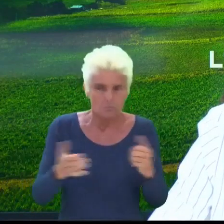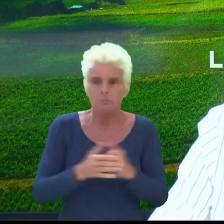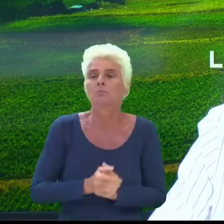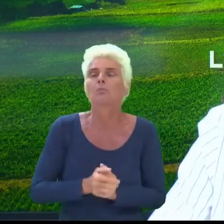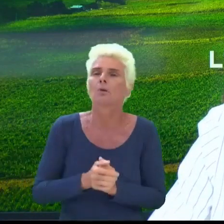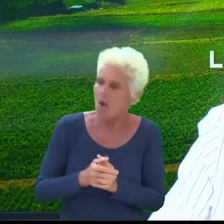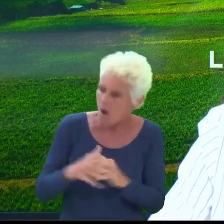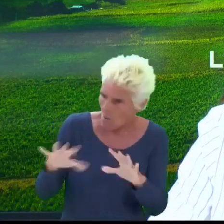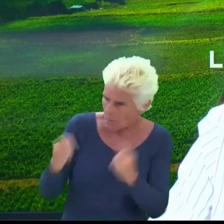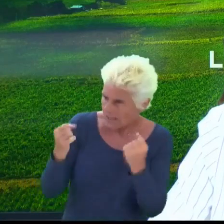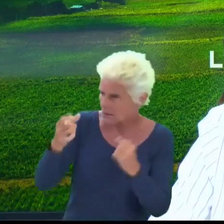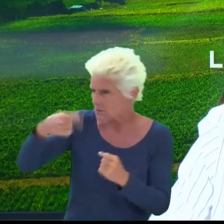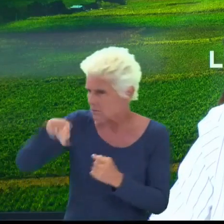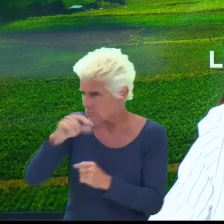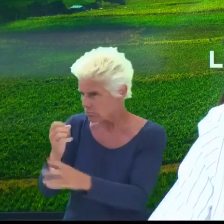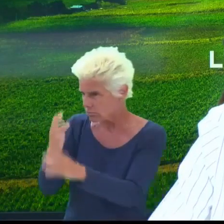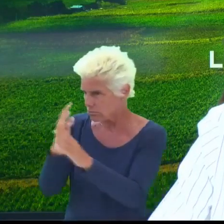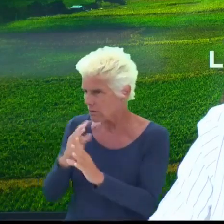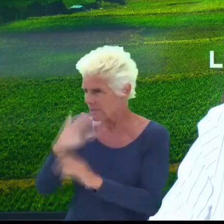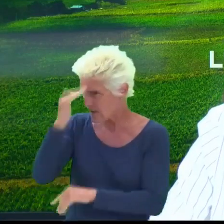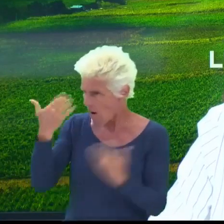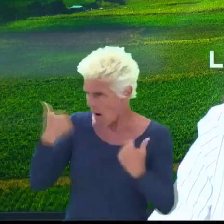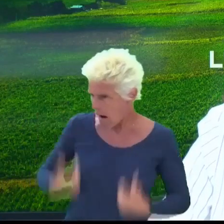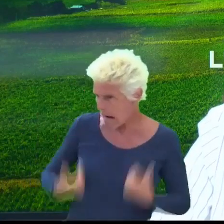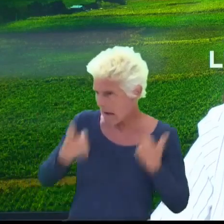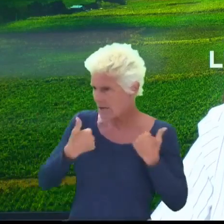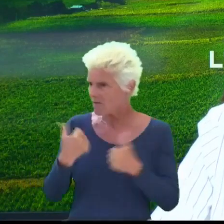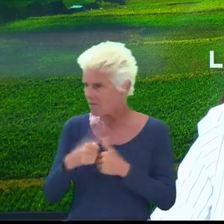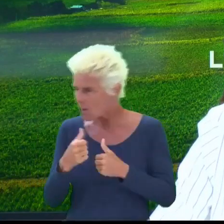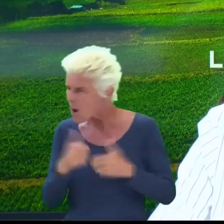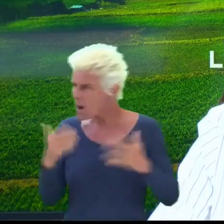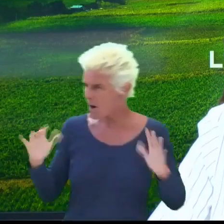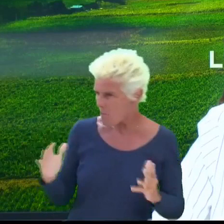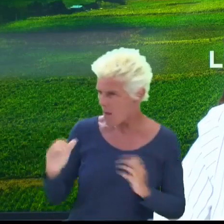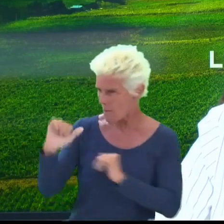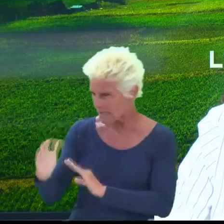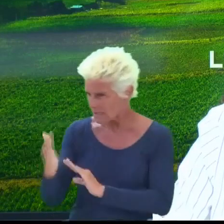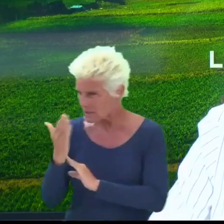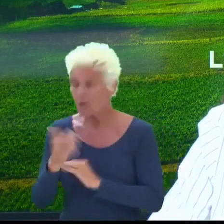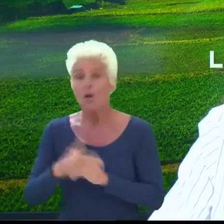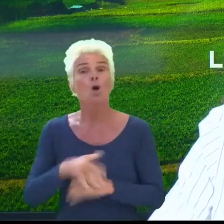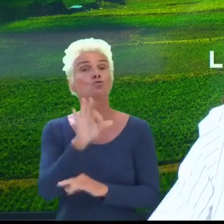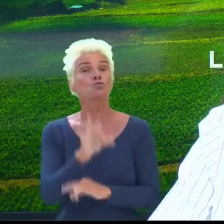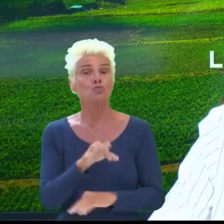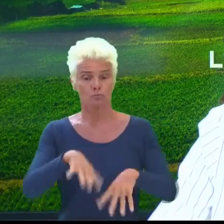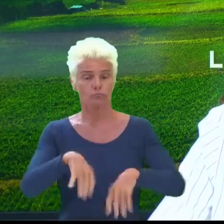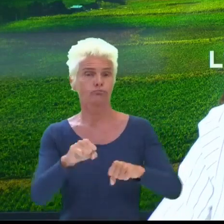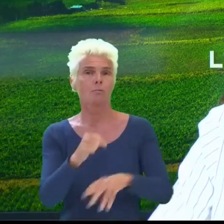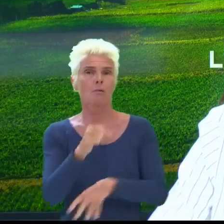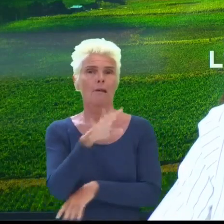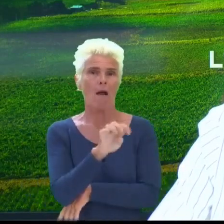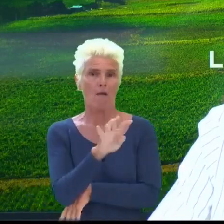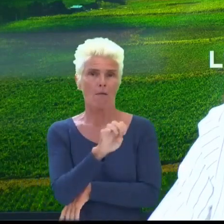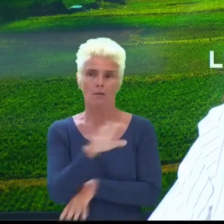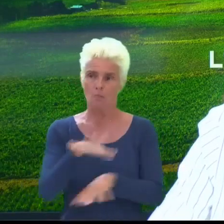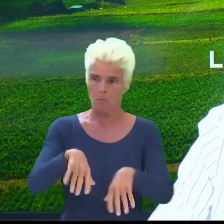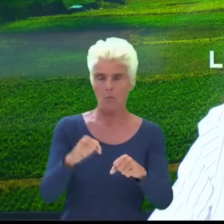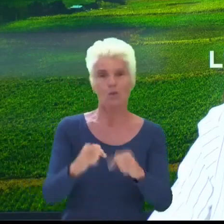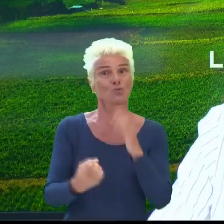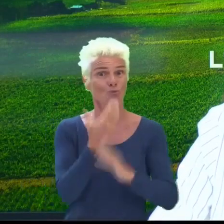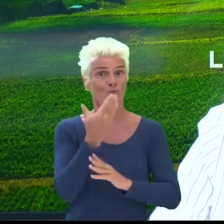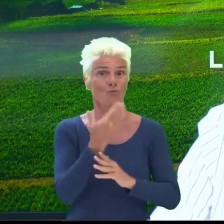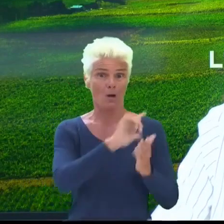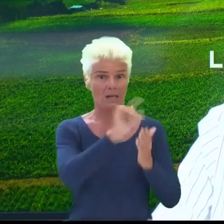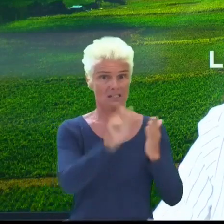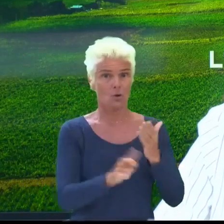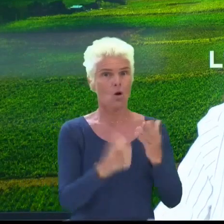les compétences et savoir être des candidats pour pourvoir les 40 postes proposés pour l'ouverture d'un nouveau restaurant